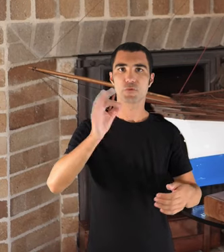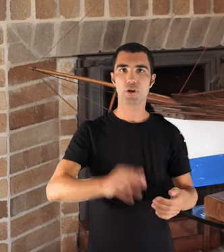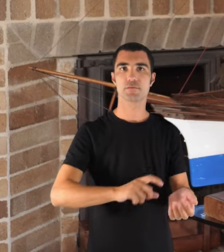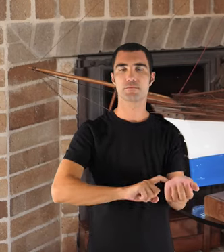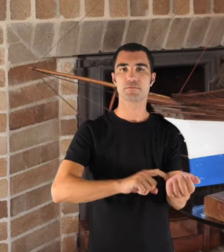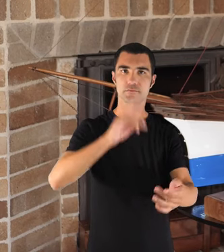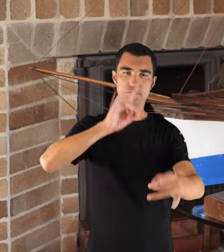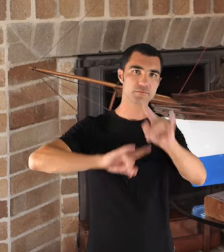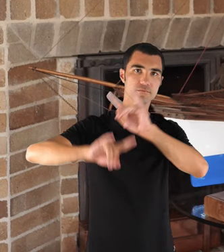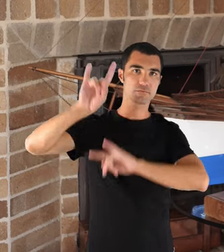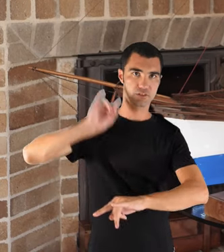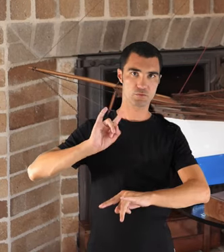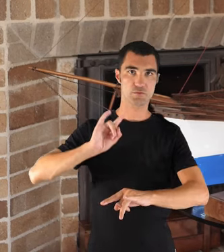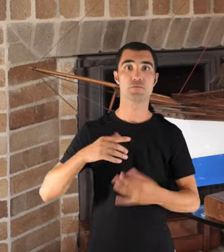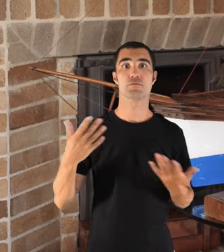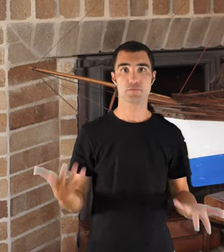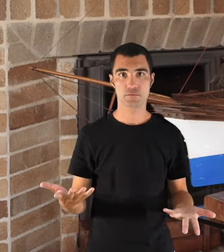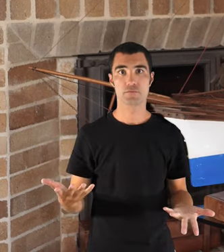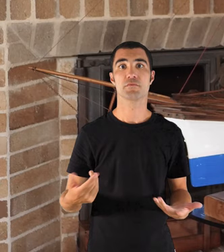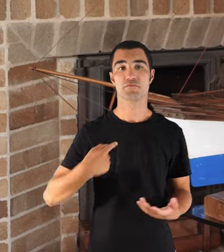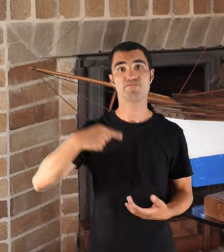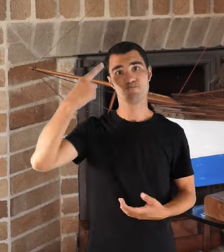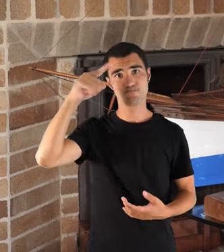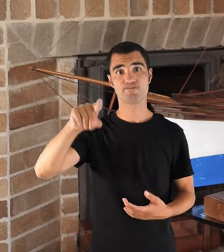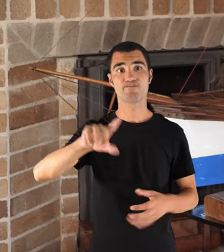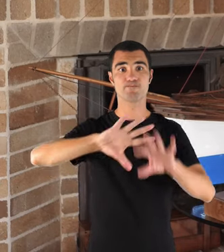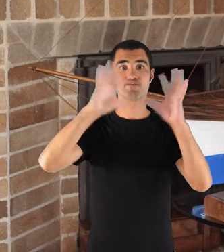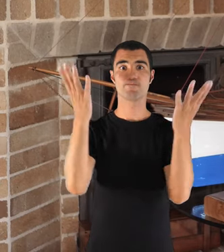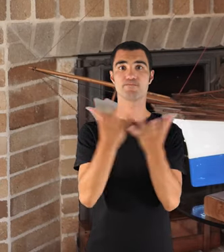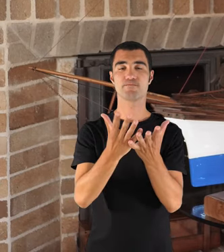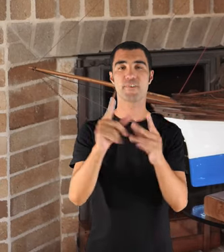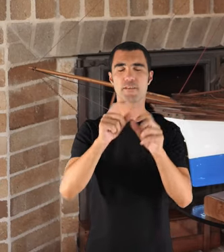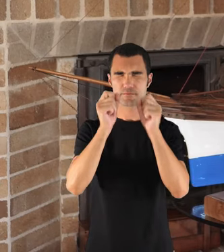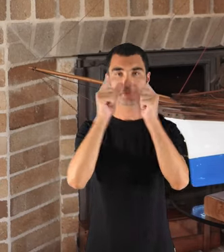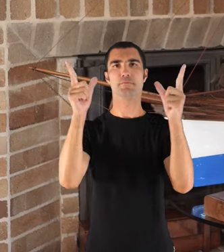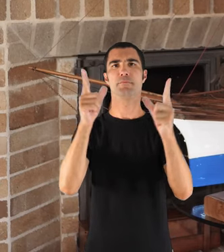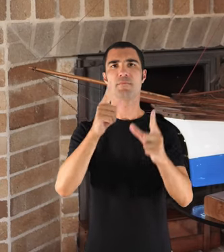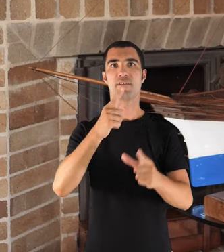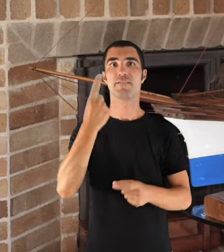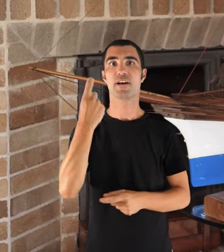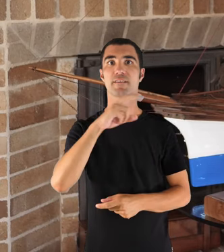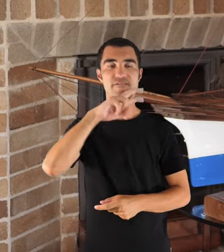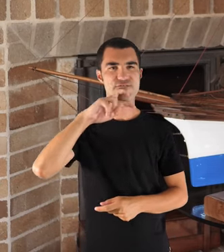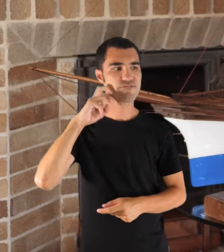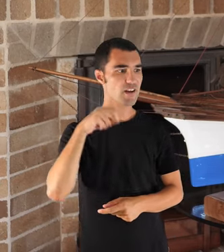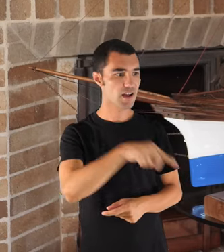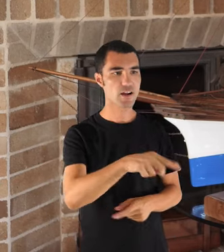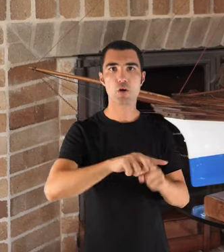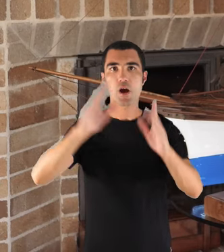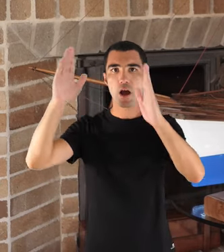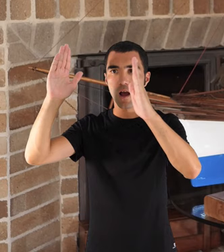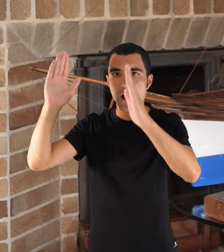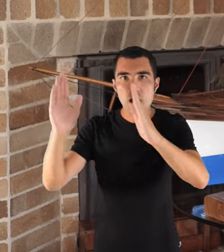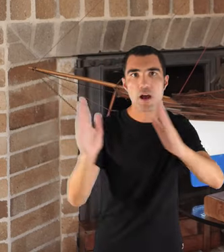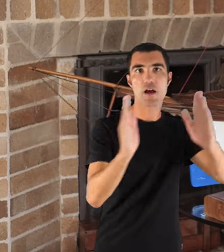encara no se n'ha donat compte de que hem acabat una era, que era de la madera, sobretot dedicada a la construcció